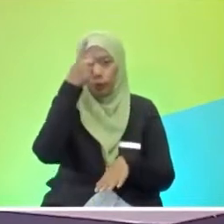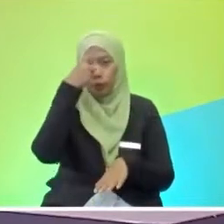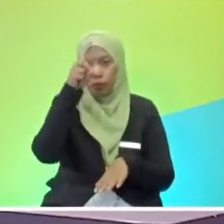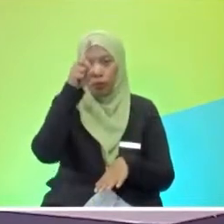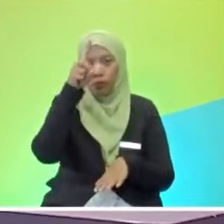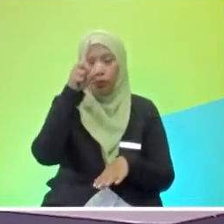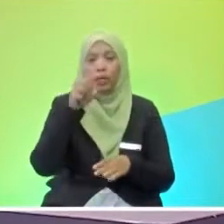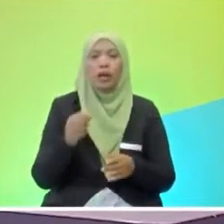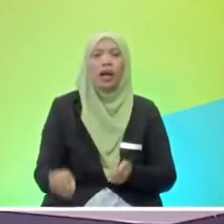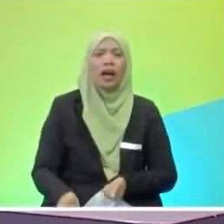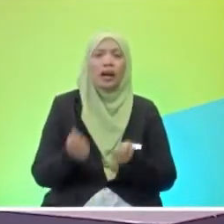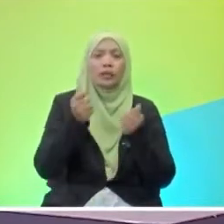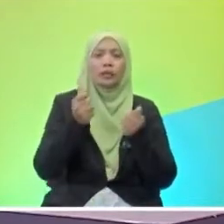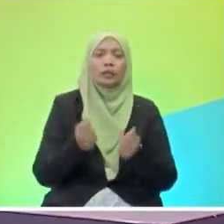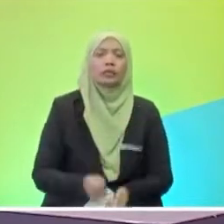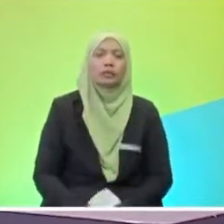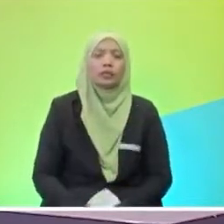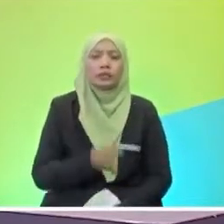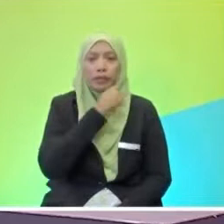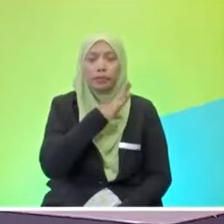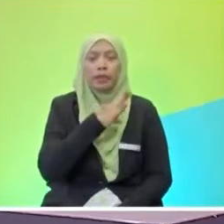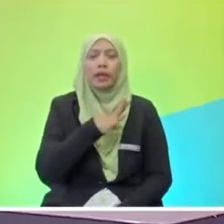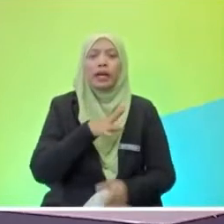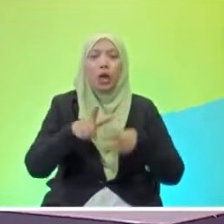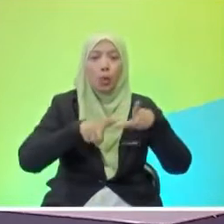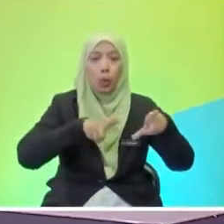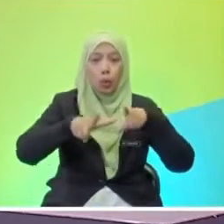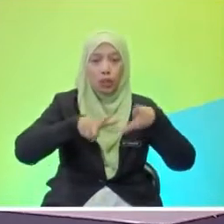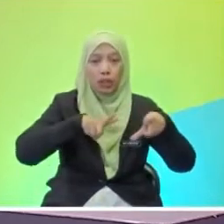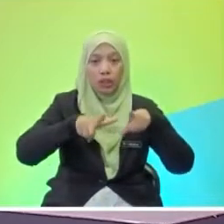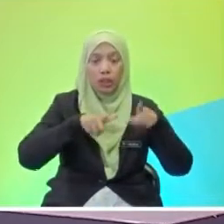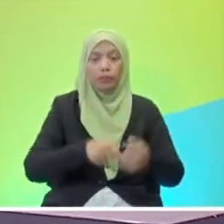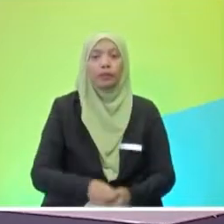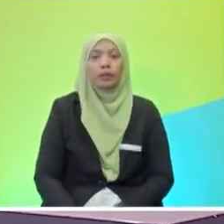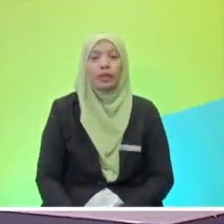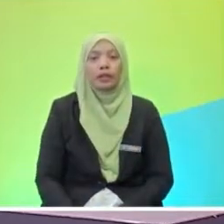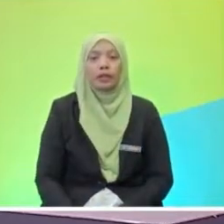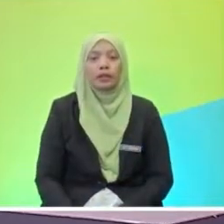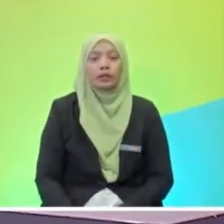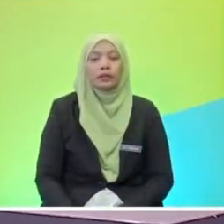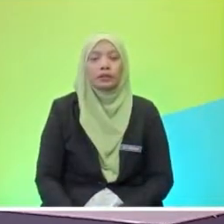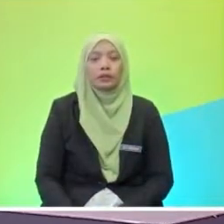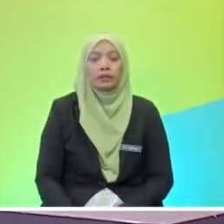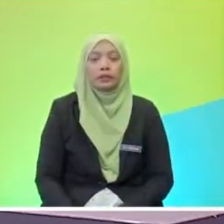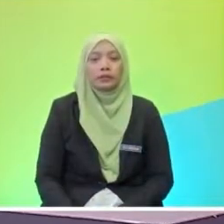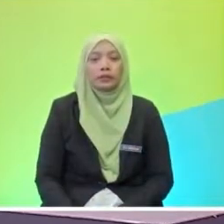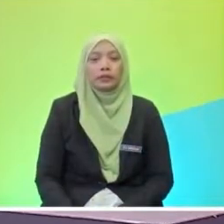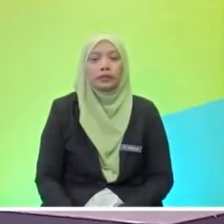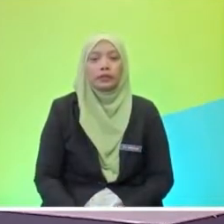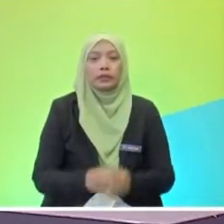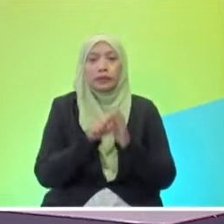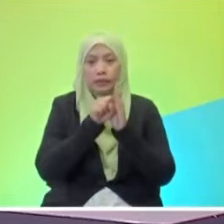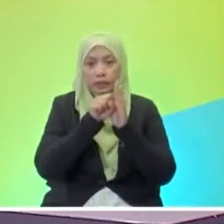Oke untuk angkut sistem pepecah kalau bunyi sampah tuh kasar sangat kita sebut sisa oke halo